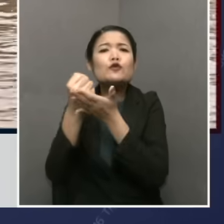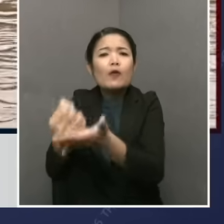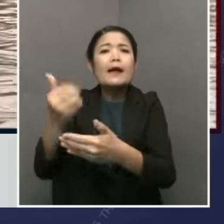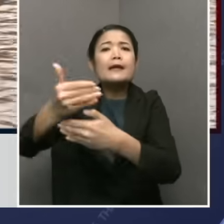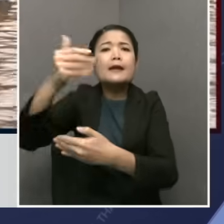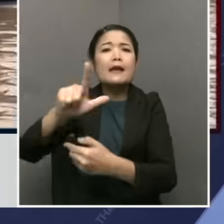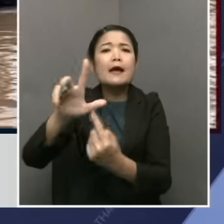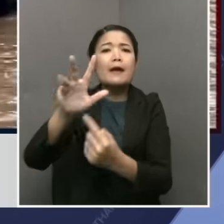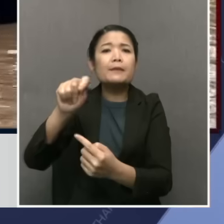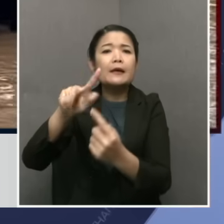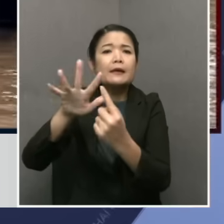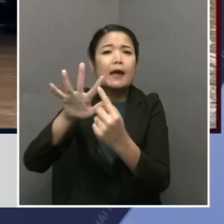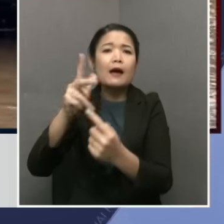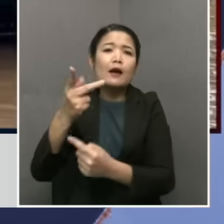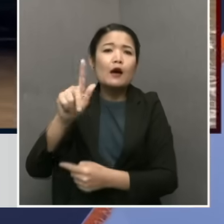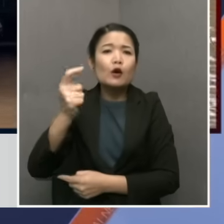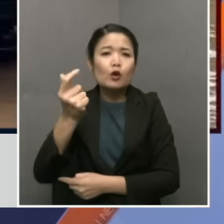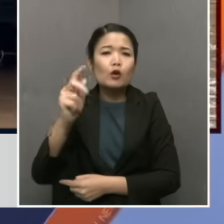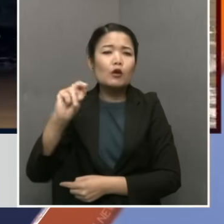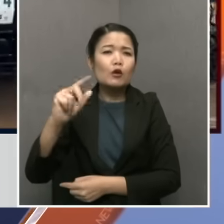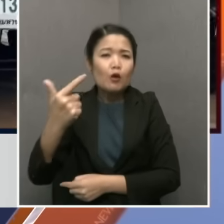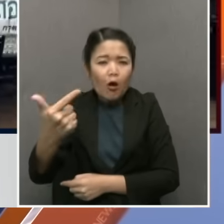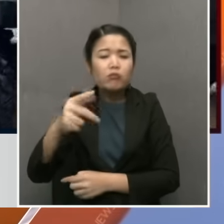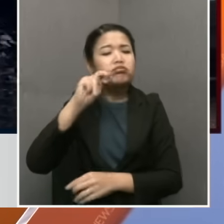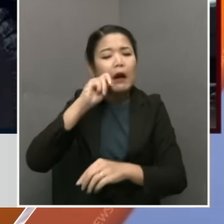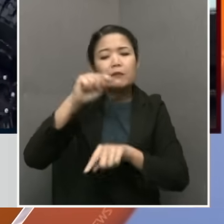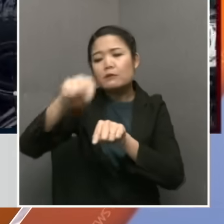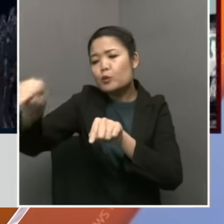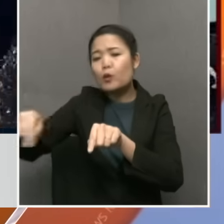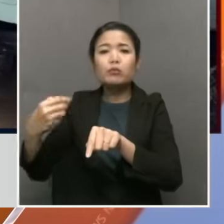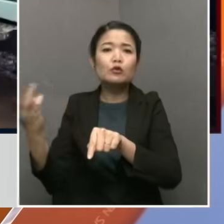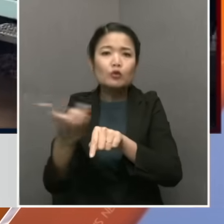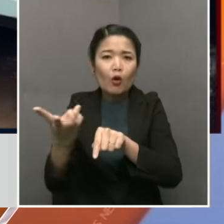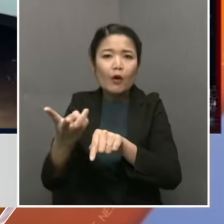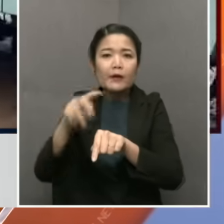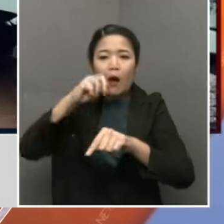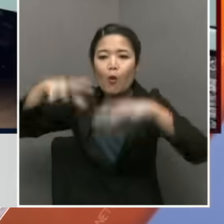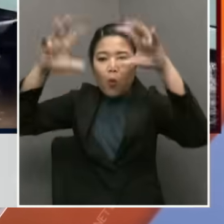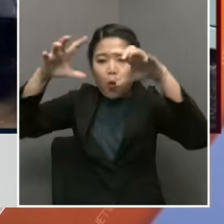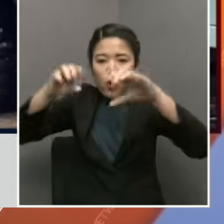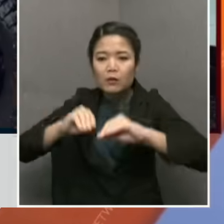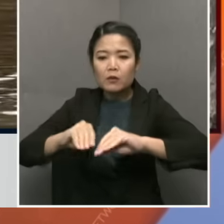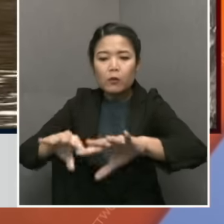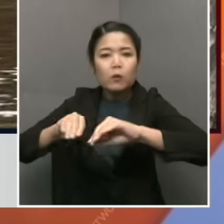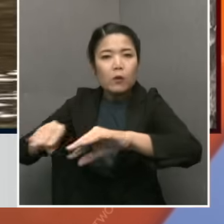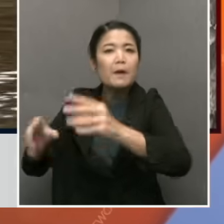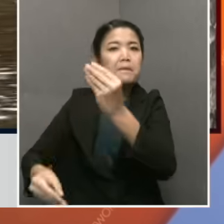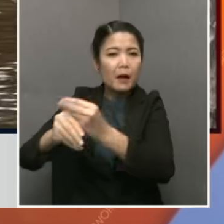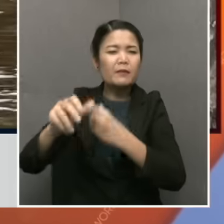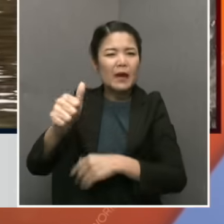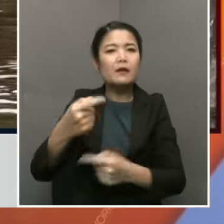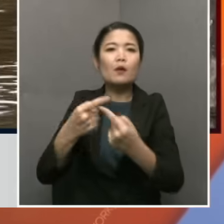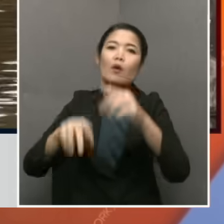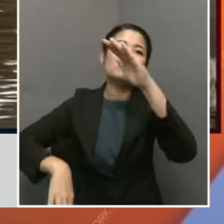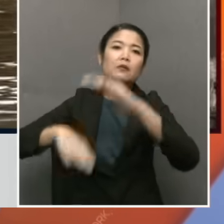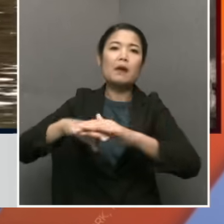ซึ่งมีน้ำน้้อยอยู่ทุกวันนี้นะครับแล้วก็มีมูลบนลำแซะเนี่ยครับก็จะช่วยช่วยทำให้พอมีน้ำบ้างแต่ว่าก็ไม่เต็มนะะ